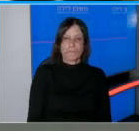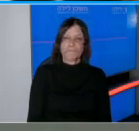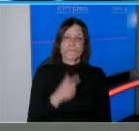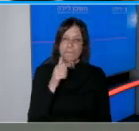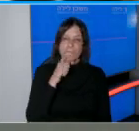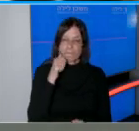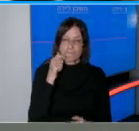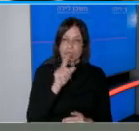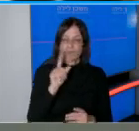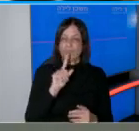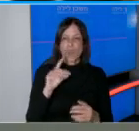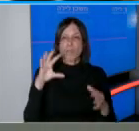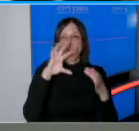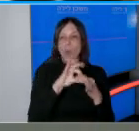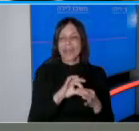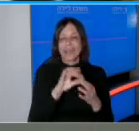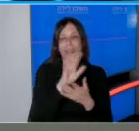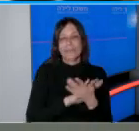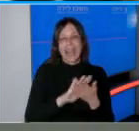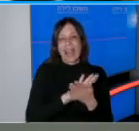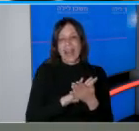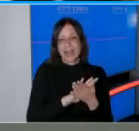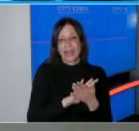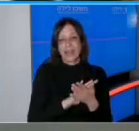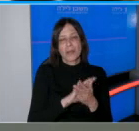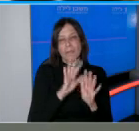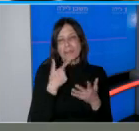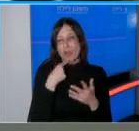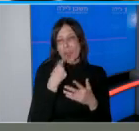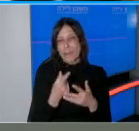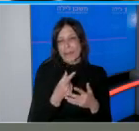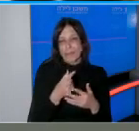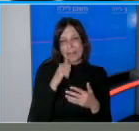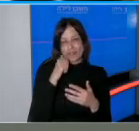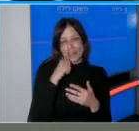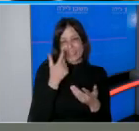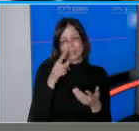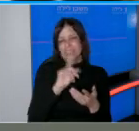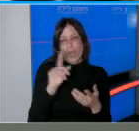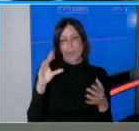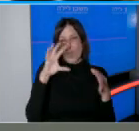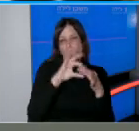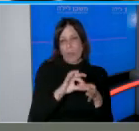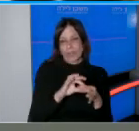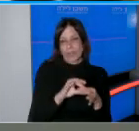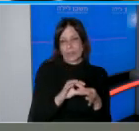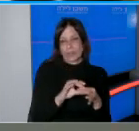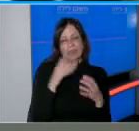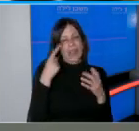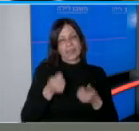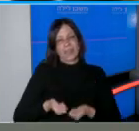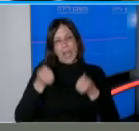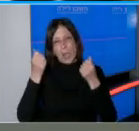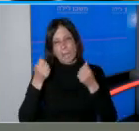והאשכנזיות הזו היא לא מחוברת בכלל למה שאנחנו קוראים לו אשכנזים. זה לא מחובר